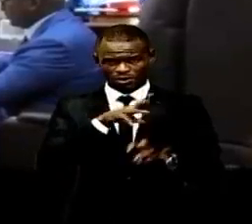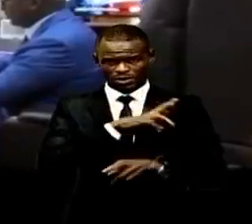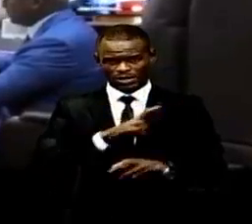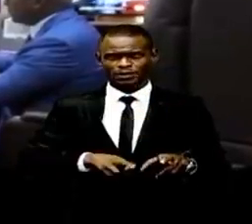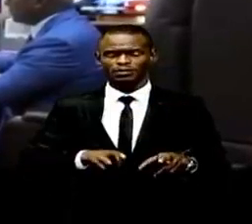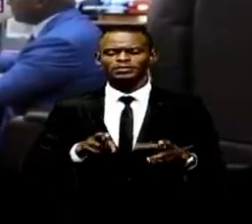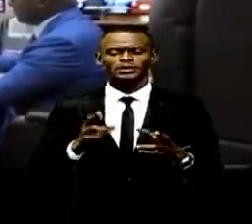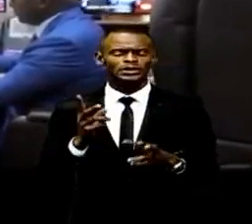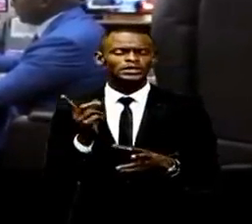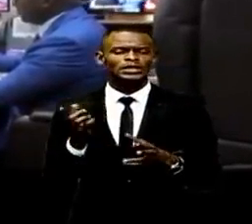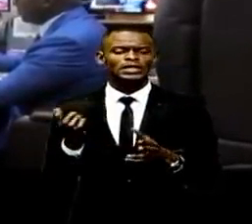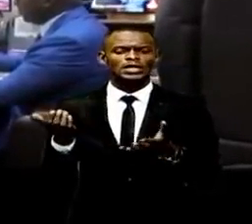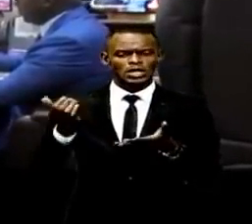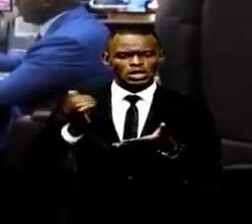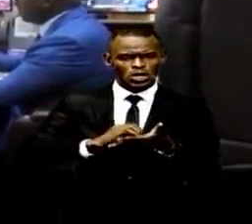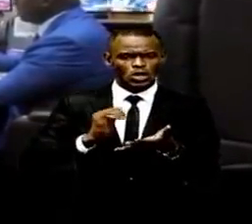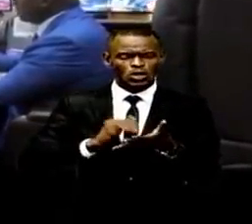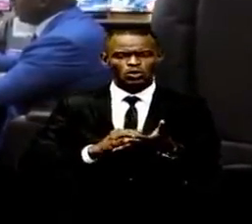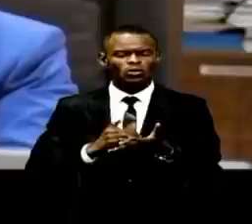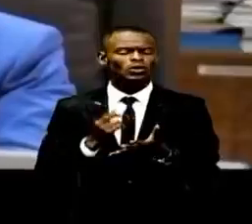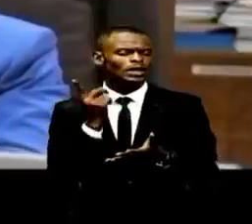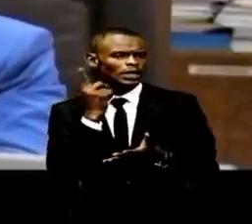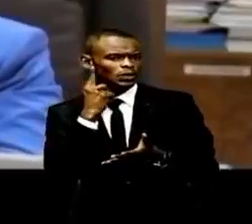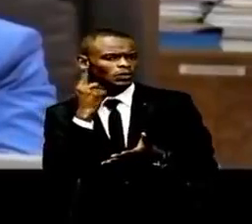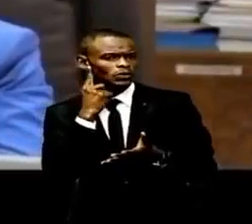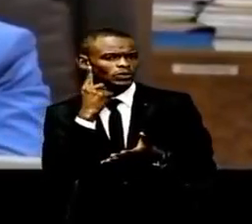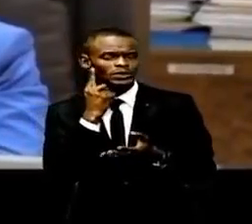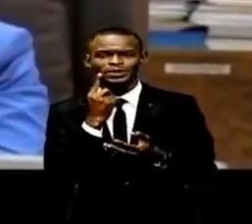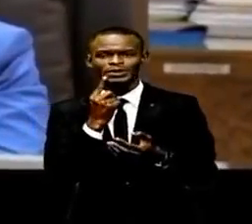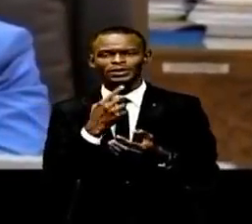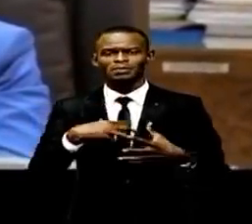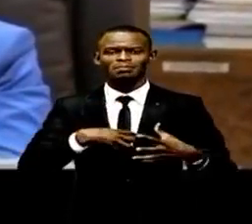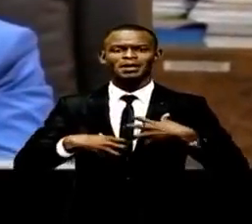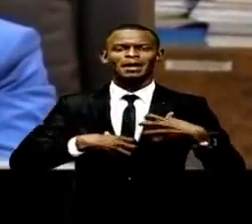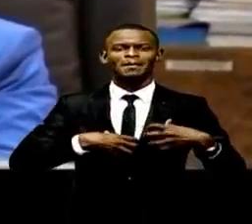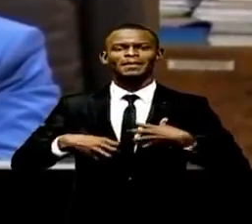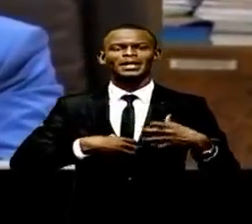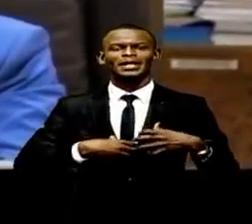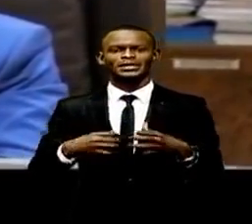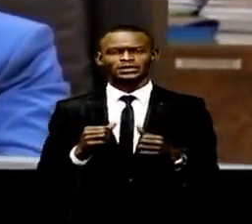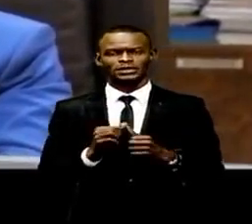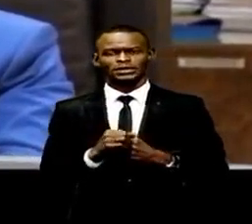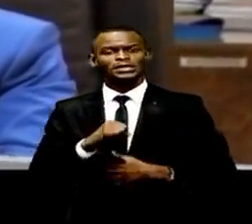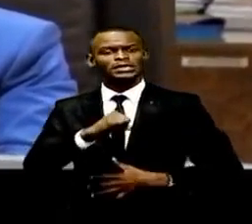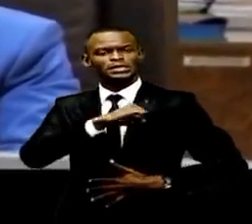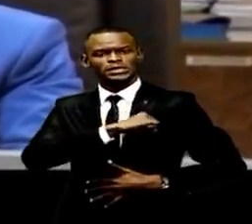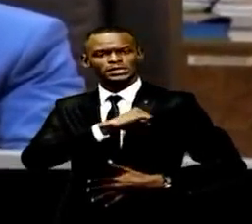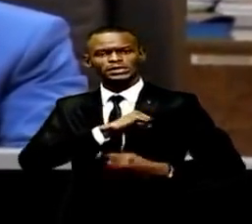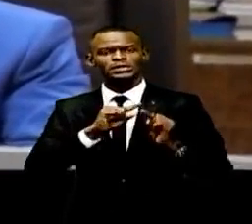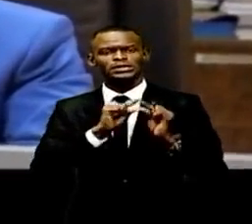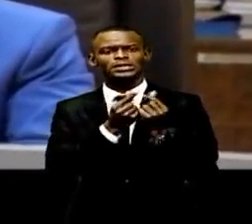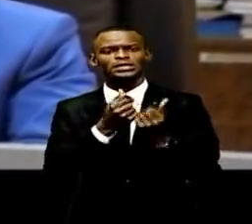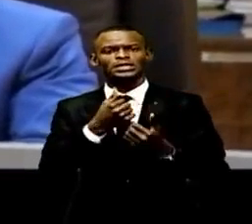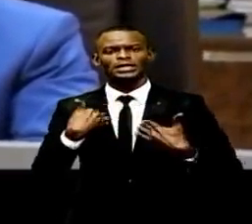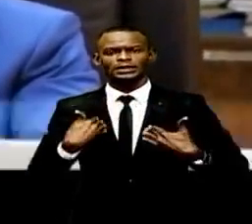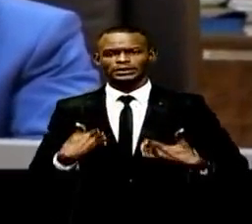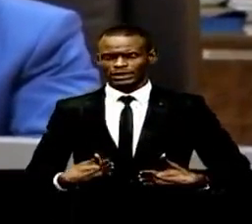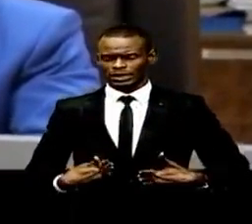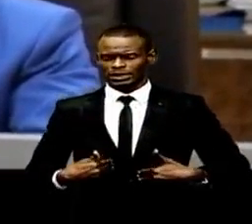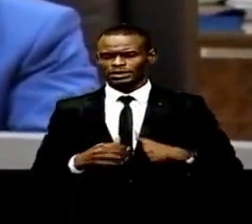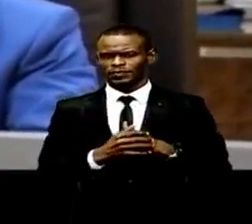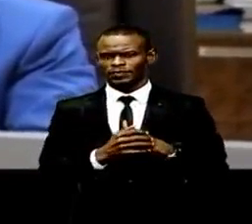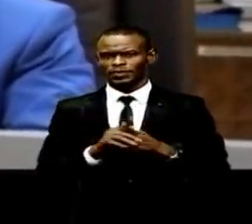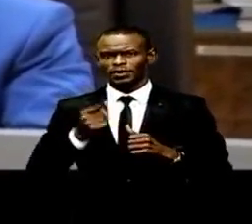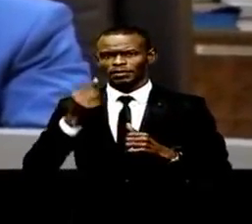syndicats du secteur de la santé. Le Premier ministre est revenu sur ce dossier en précisant que